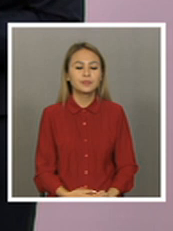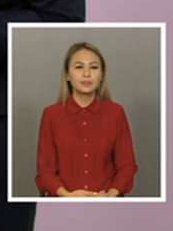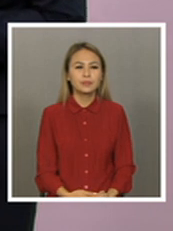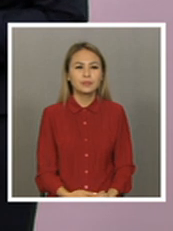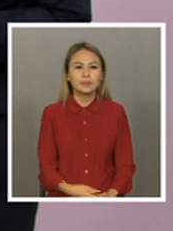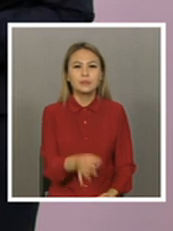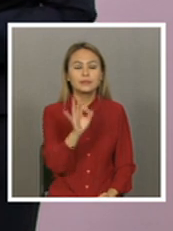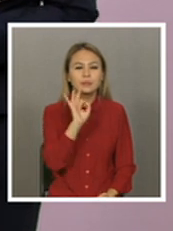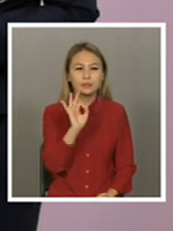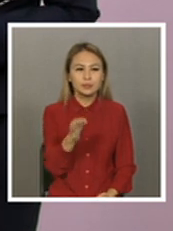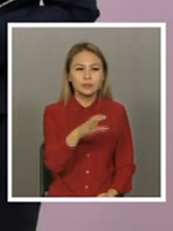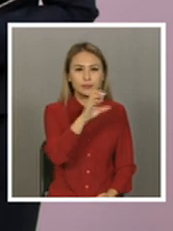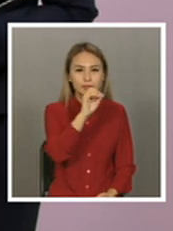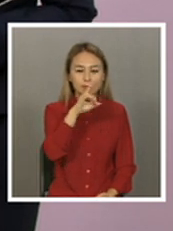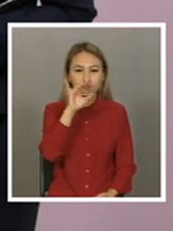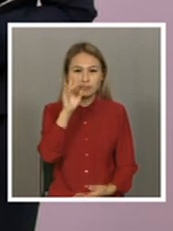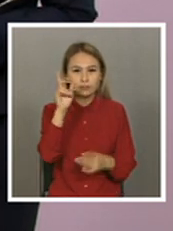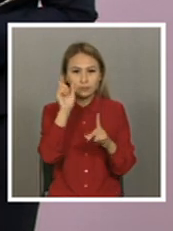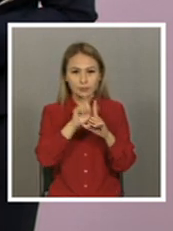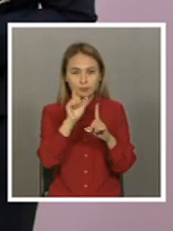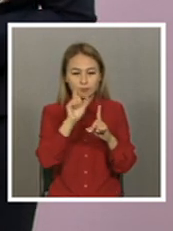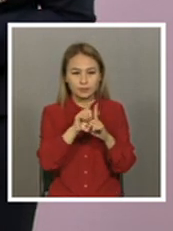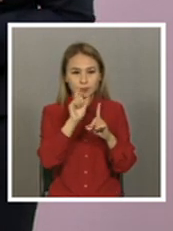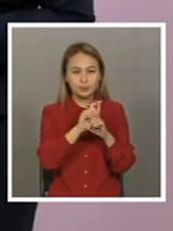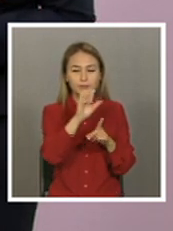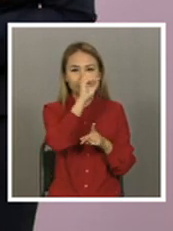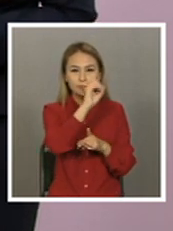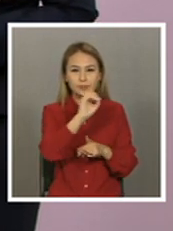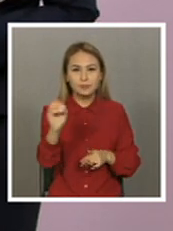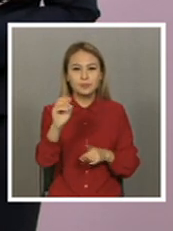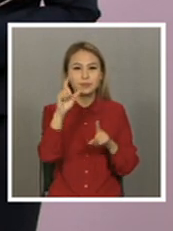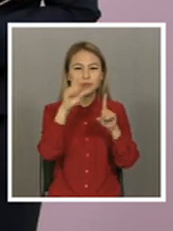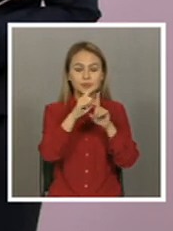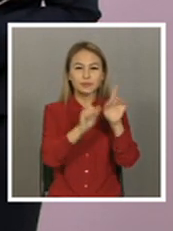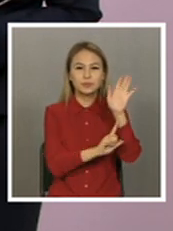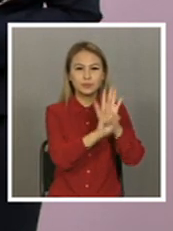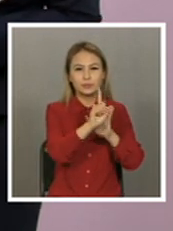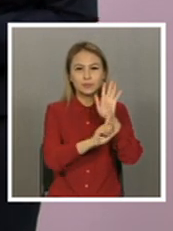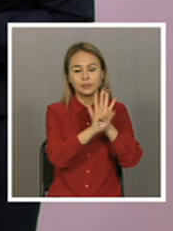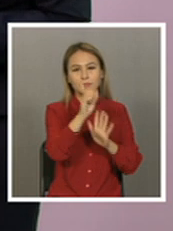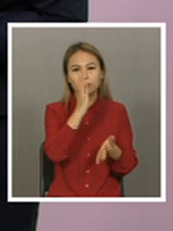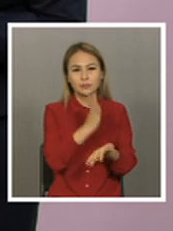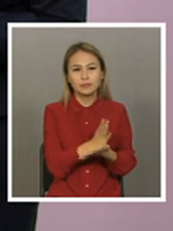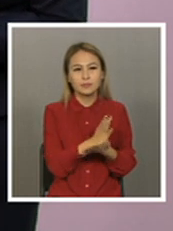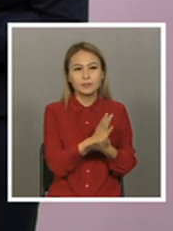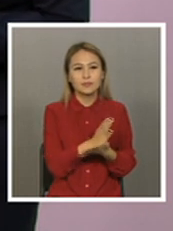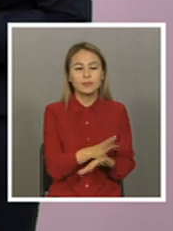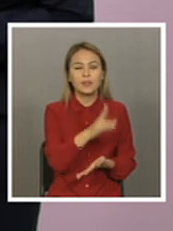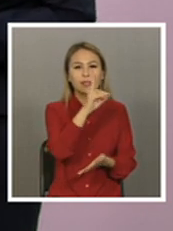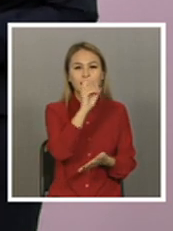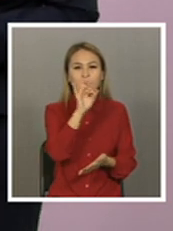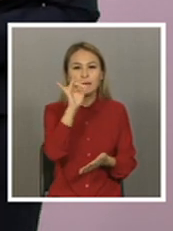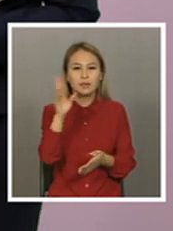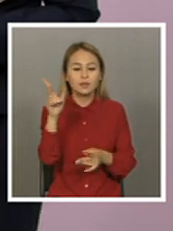Дұрыс. Елік сөзінде е дыбысы сөздің басында кездеседі. Керік